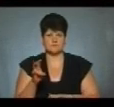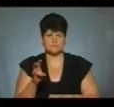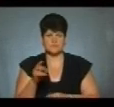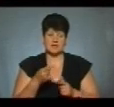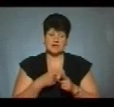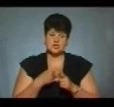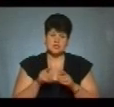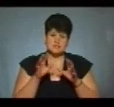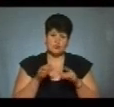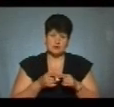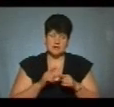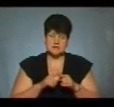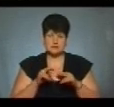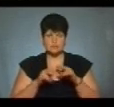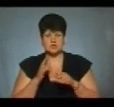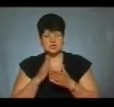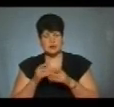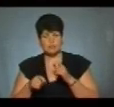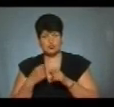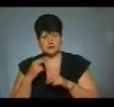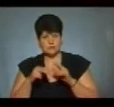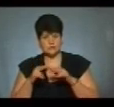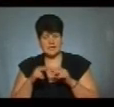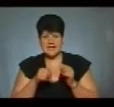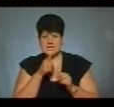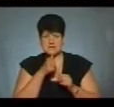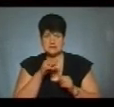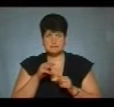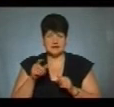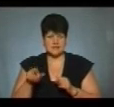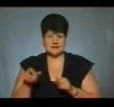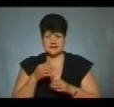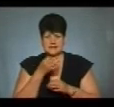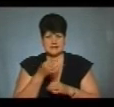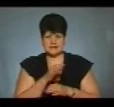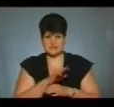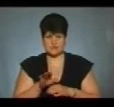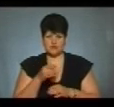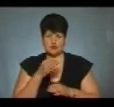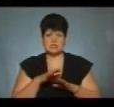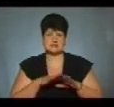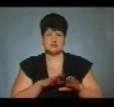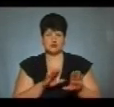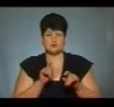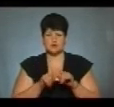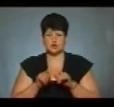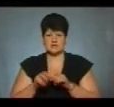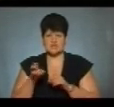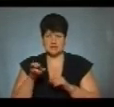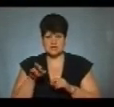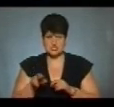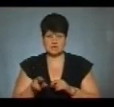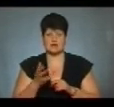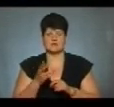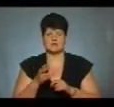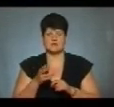ця забудова та чи є порушення при будівництві, експерти не скажуть, розповідає заступник завідувача відділу досліджень з питань землеустрою